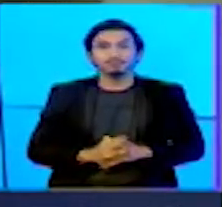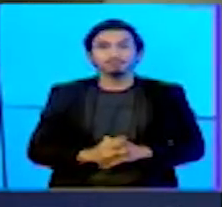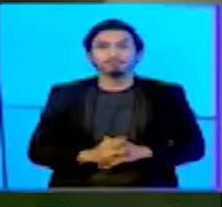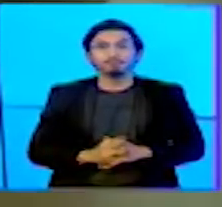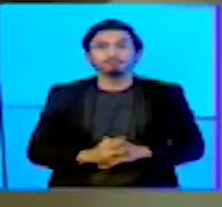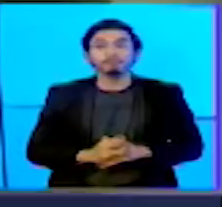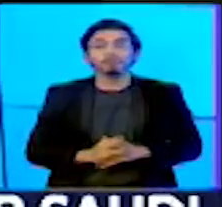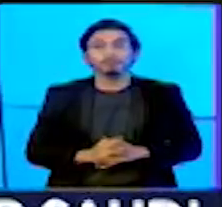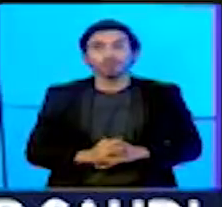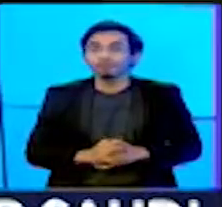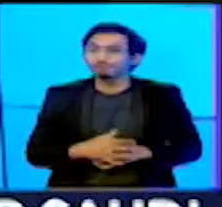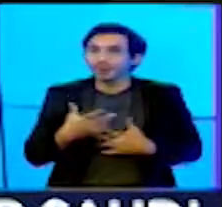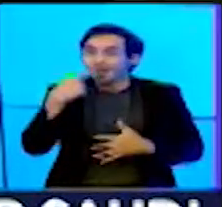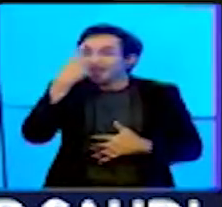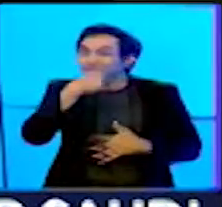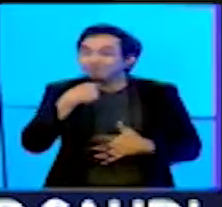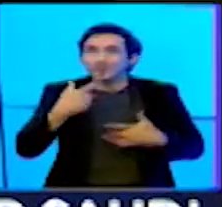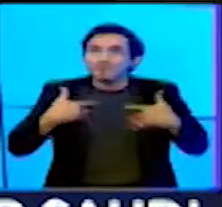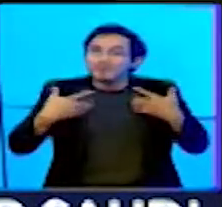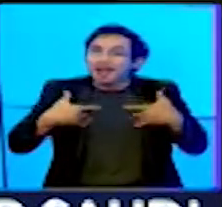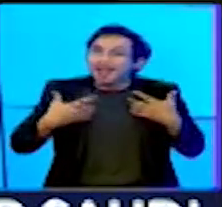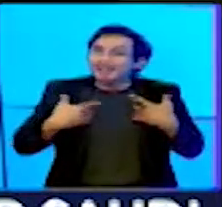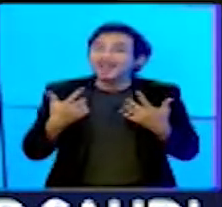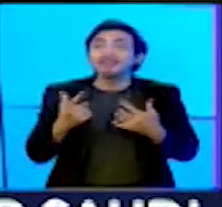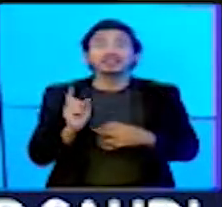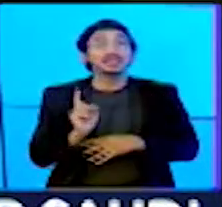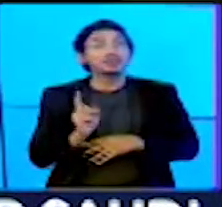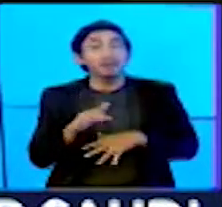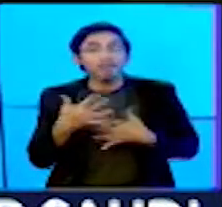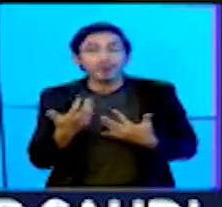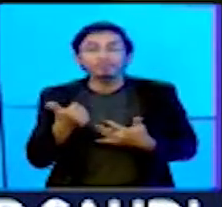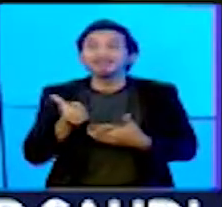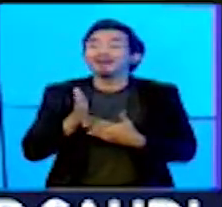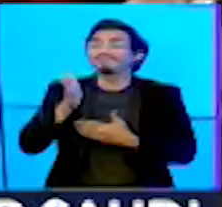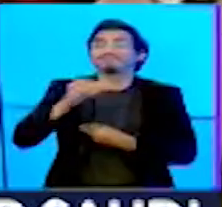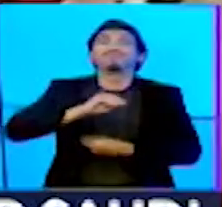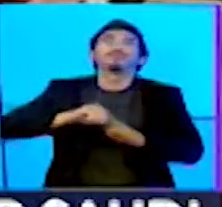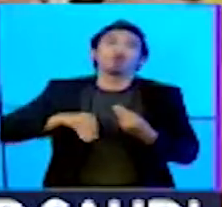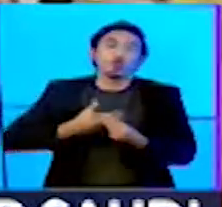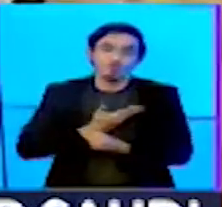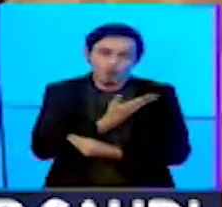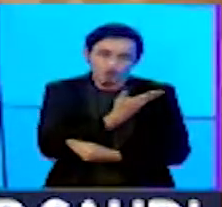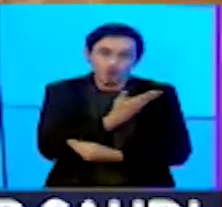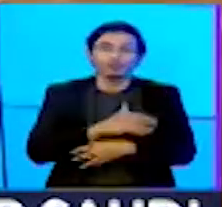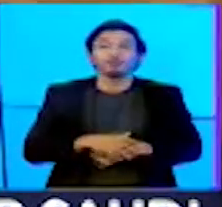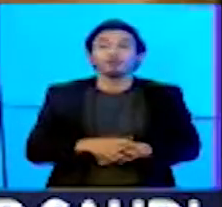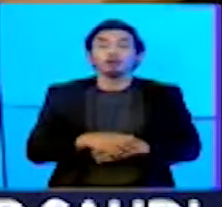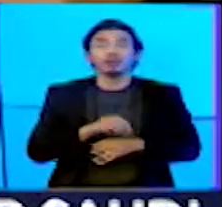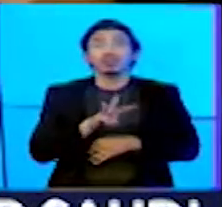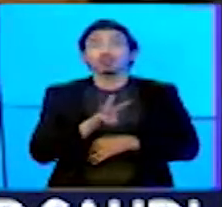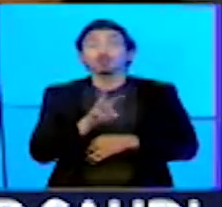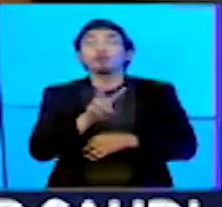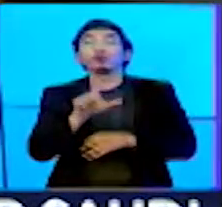harus sangat dirasa para jamaah karena kembali bisa melaksanakan ibadah umroh setelah ditutup sejak 27 Februari lalu